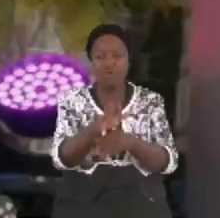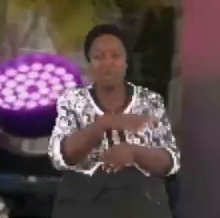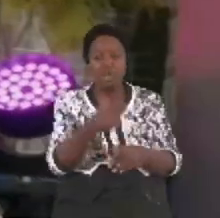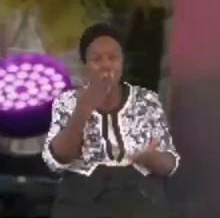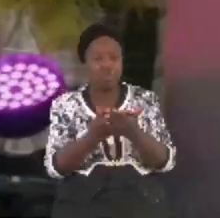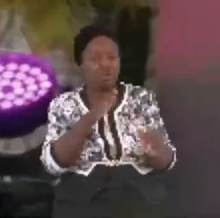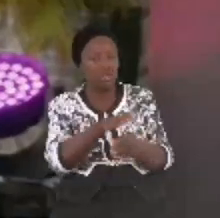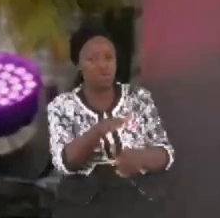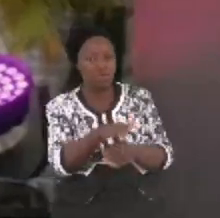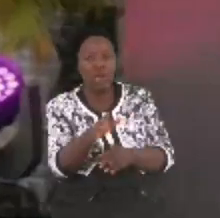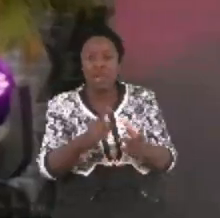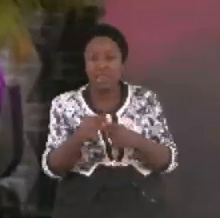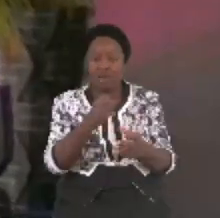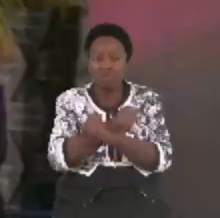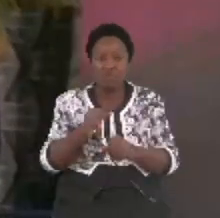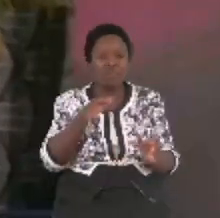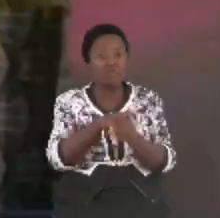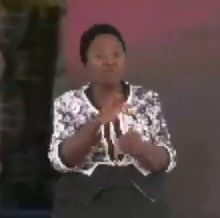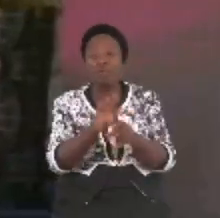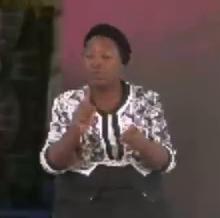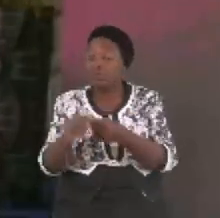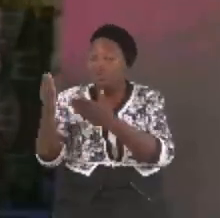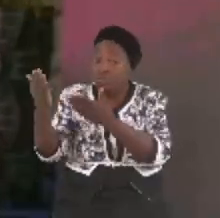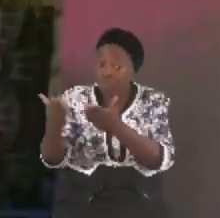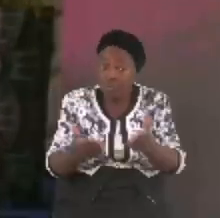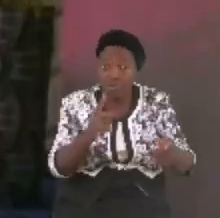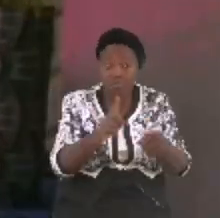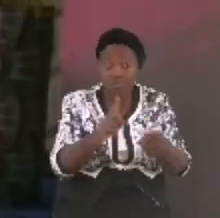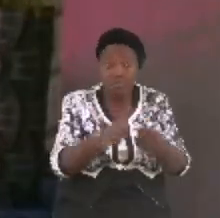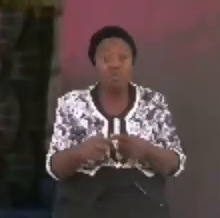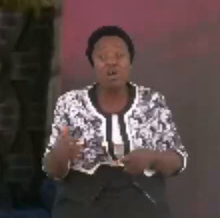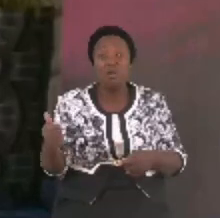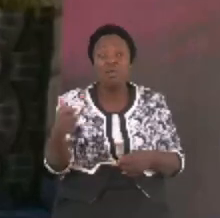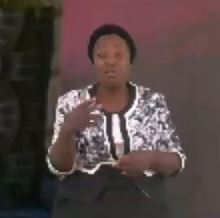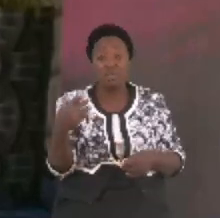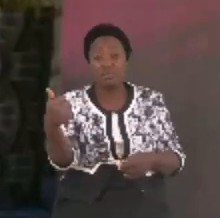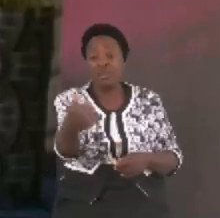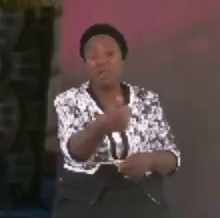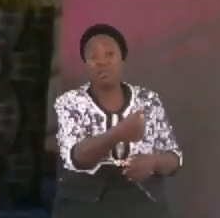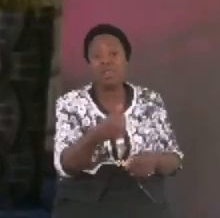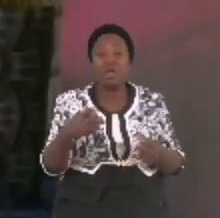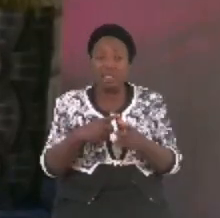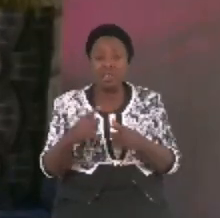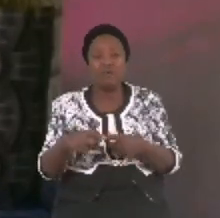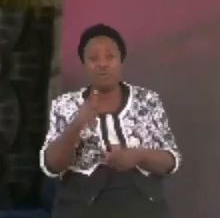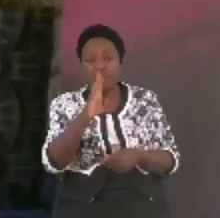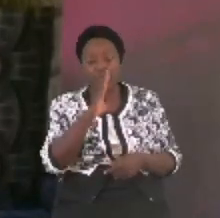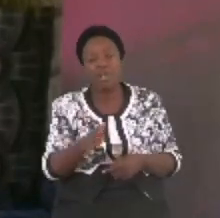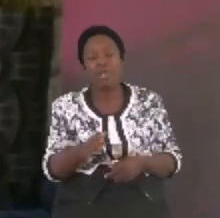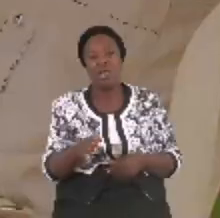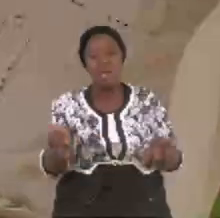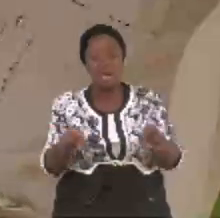bons. Ils sont assez aimables pour vous attirer à eux. Vous serez aussi